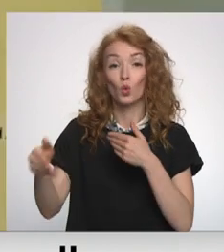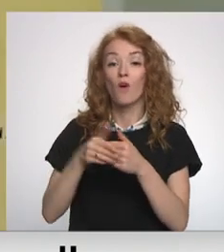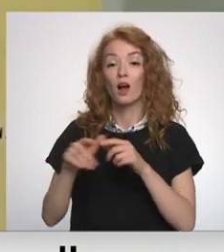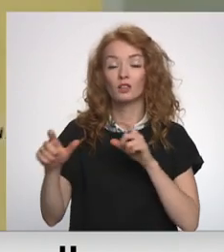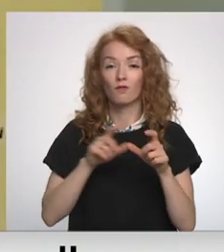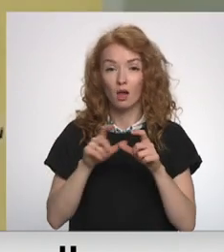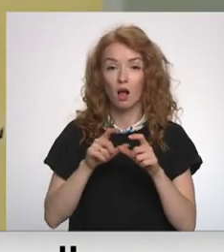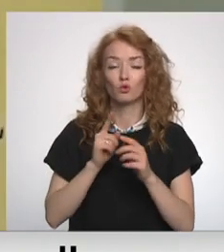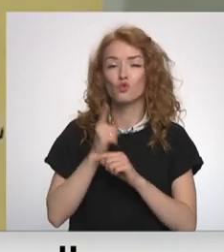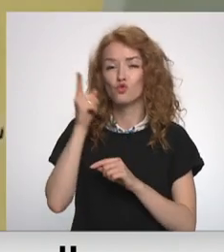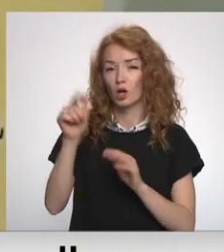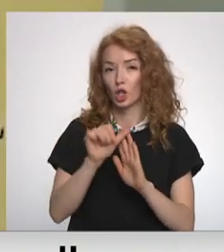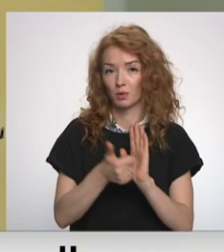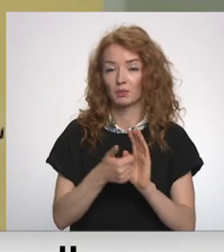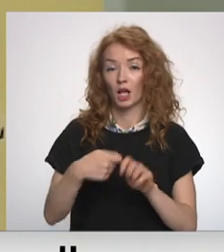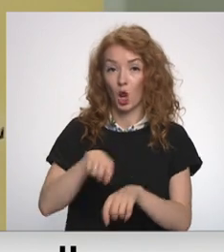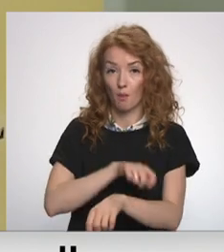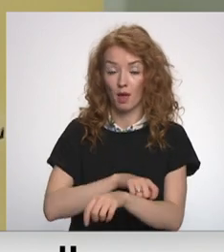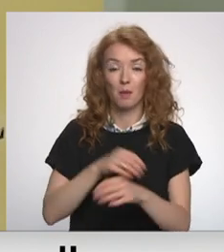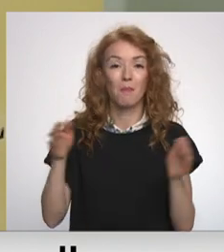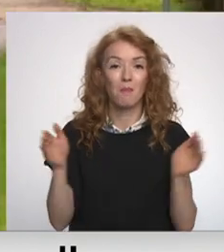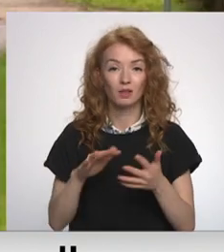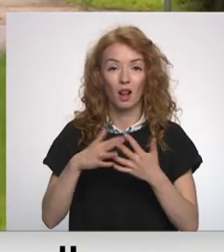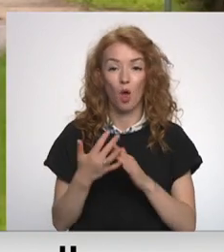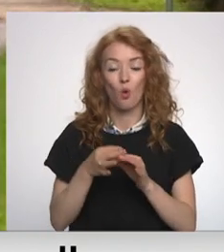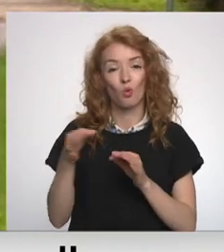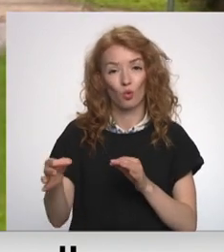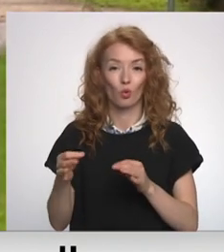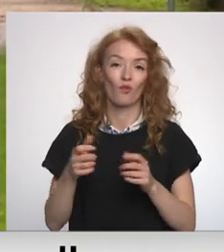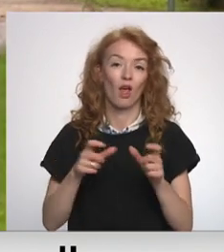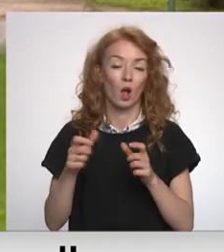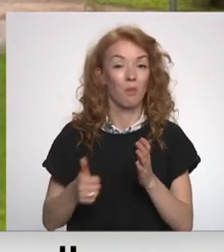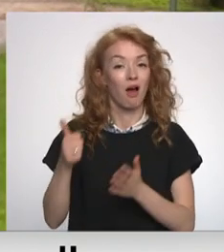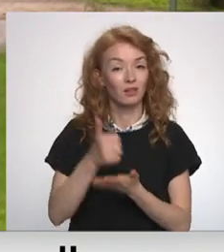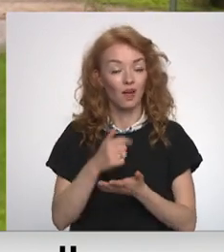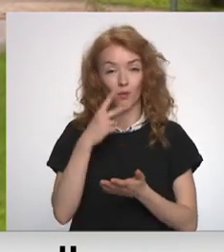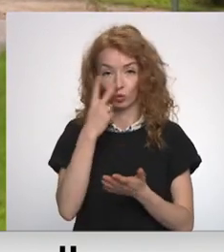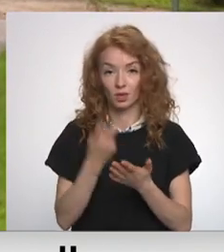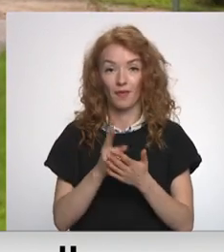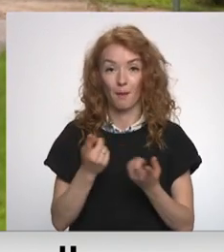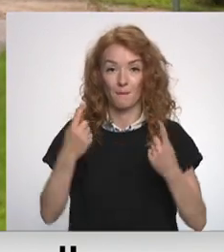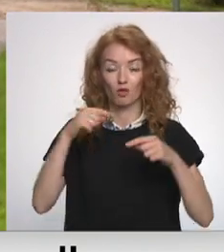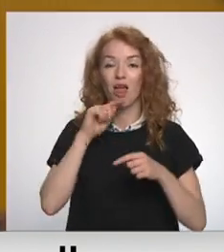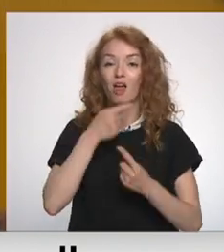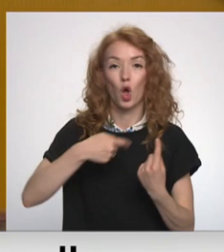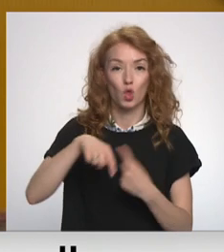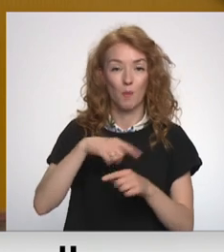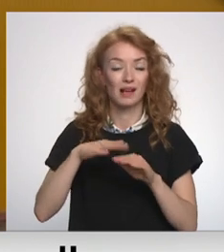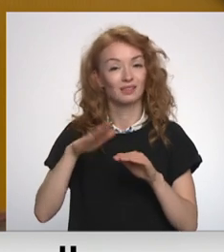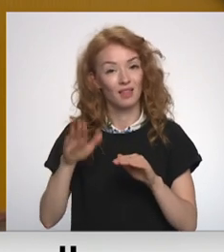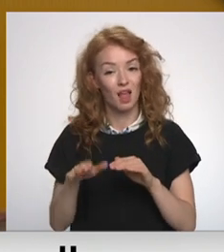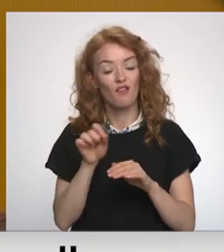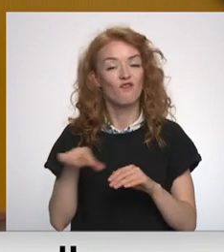veikalam nākas mērot 16 kilometrus. Mazo lauku veikalu pārstāvji gan uzsver, ka šī brīža ekonomiskās situācijas dēļ